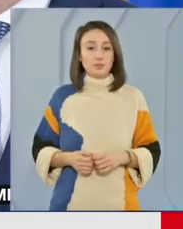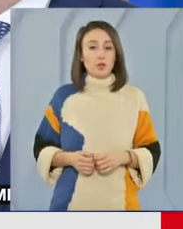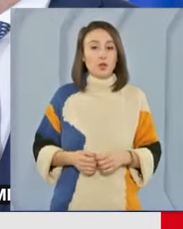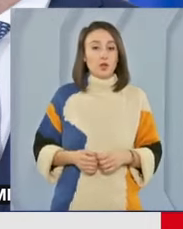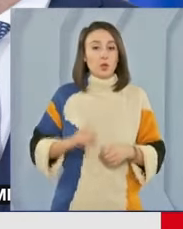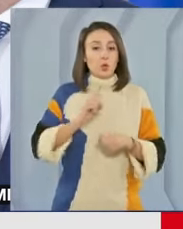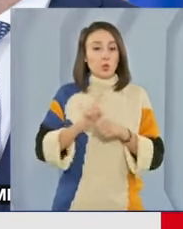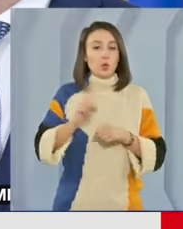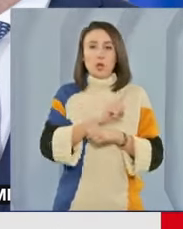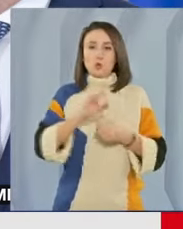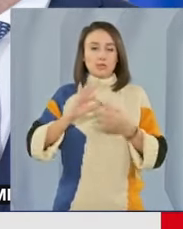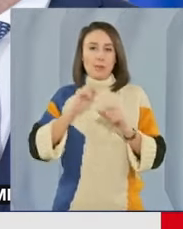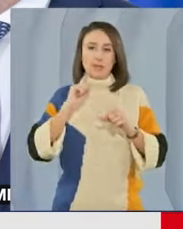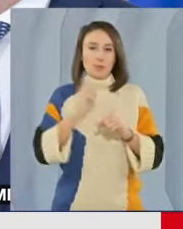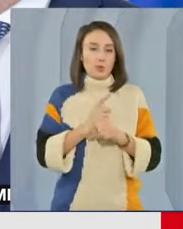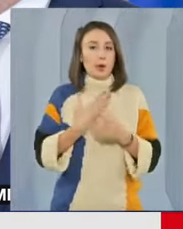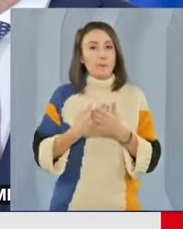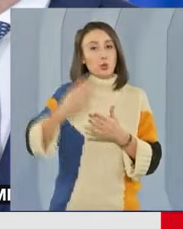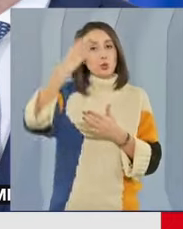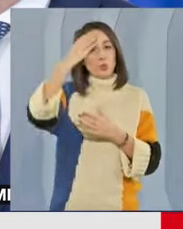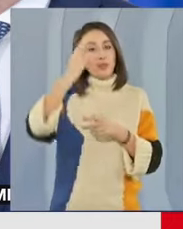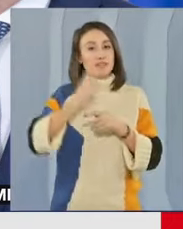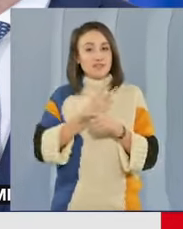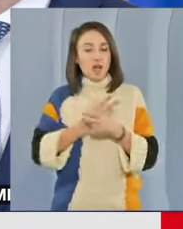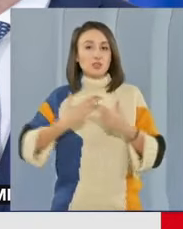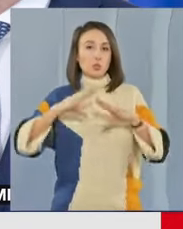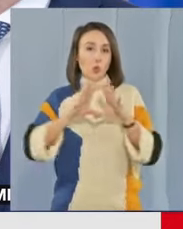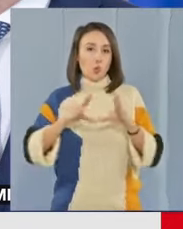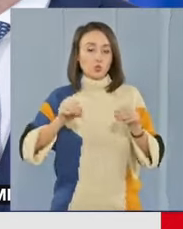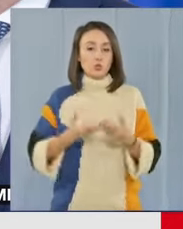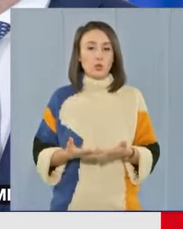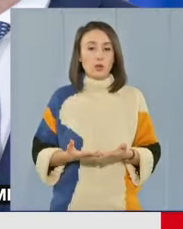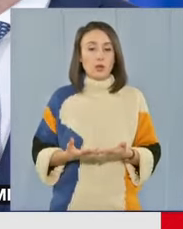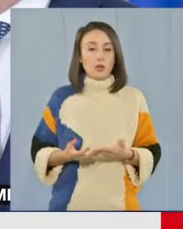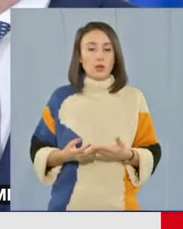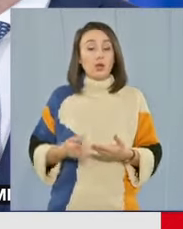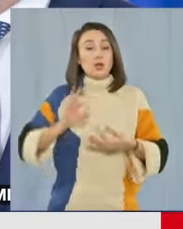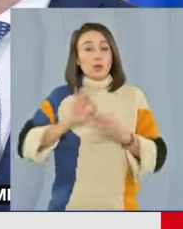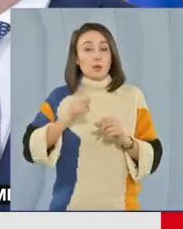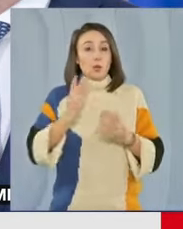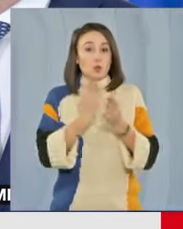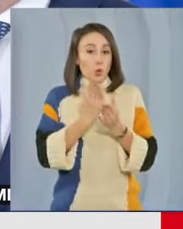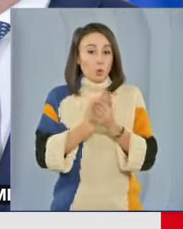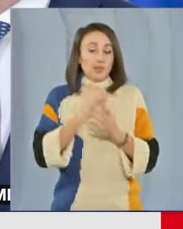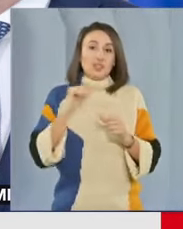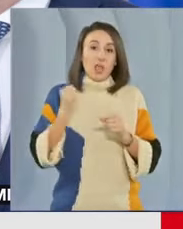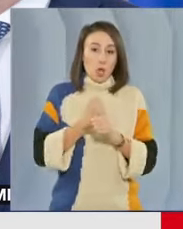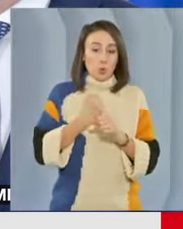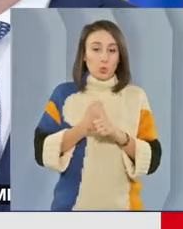Lucrurile nu înseamnă o impunere către Guvernul Statului României, ci înseamnă un document de